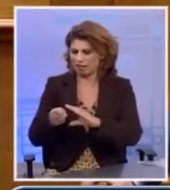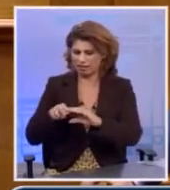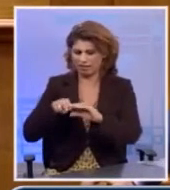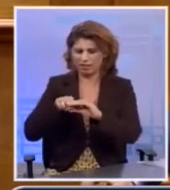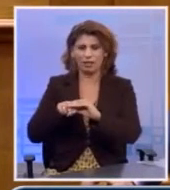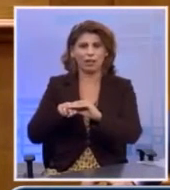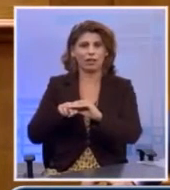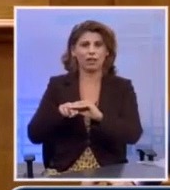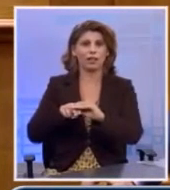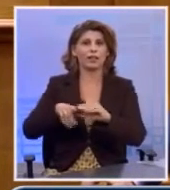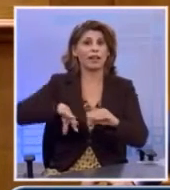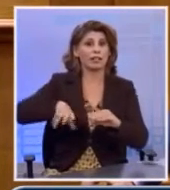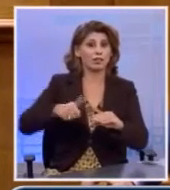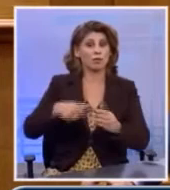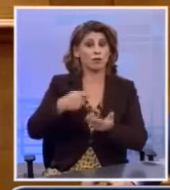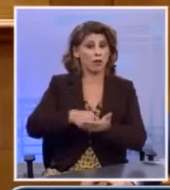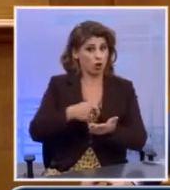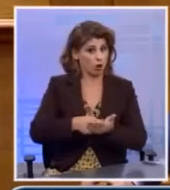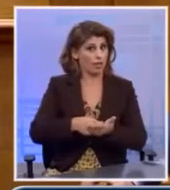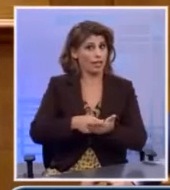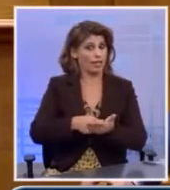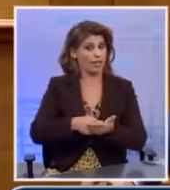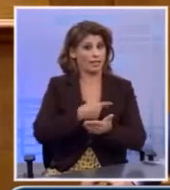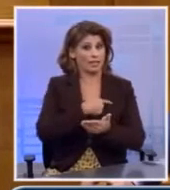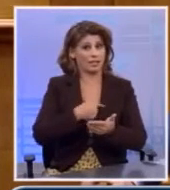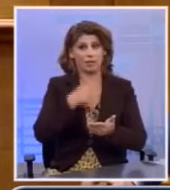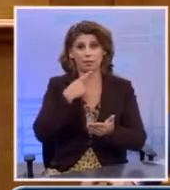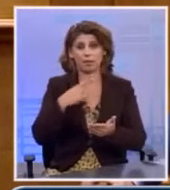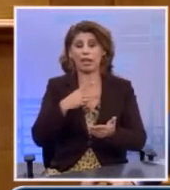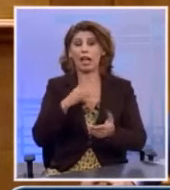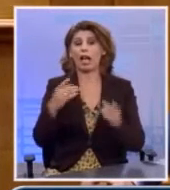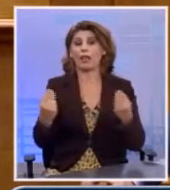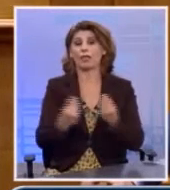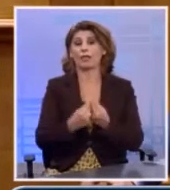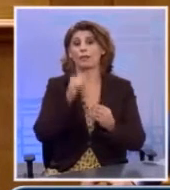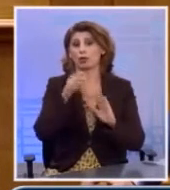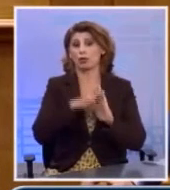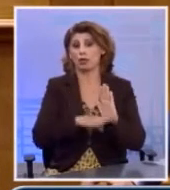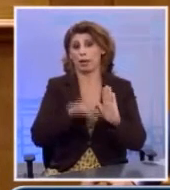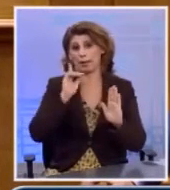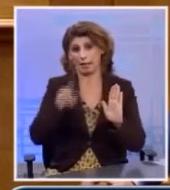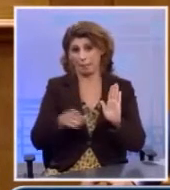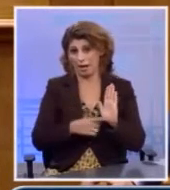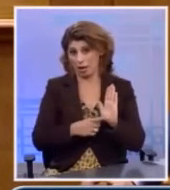και εισαγγελικές αρχές, γιατί αυτά λέγατε, ότι είναι αντισυνταγματικό και παράνομο.